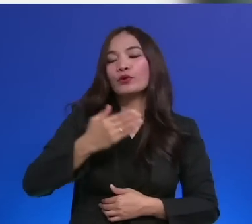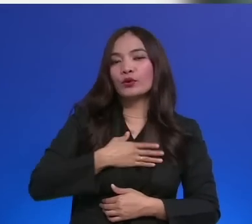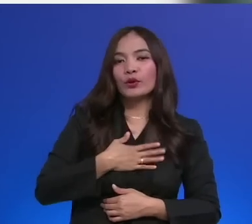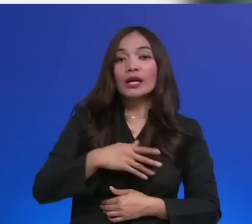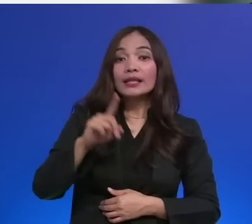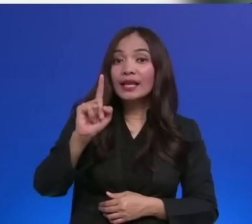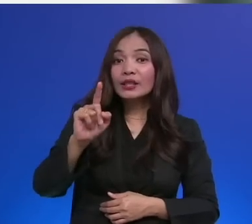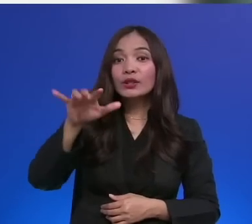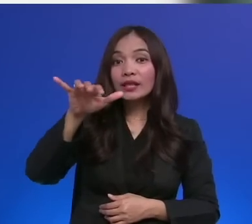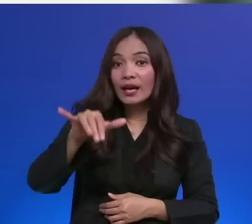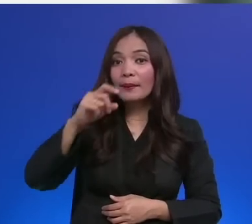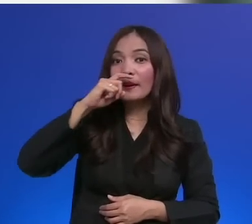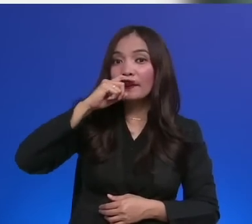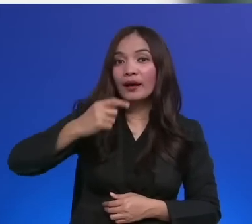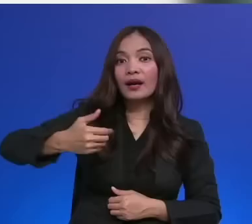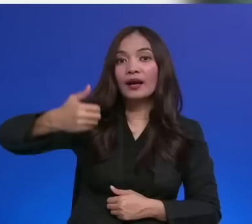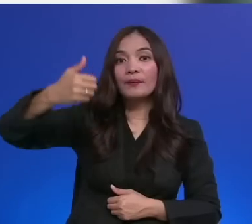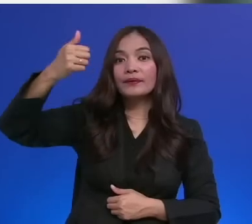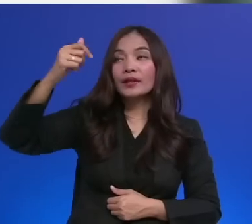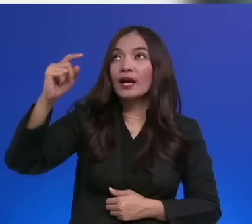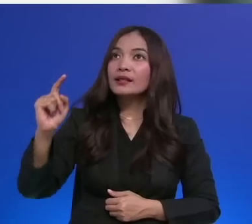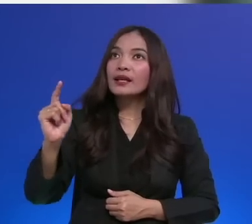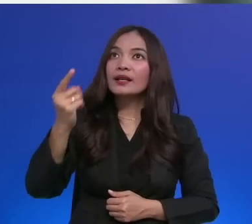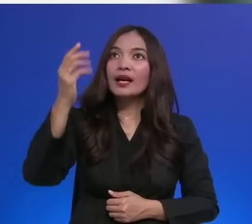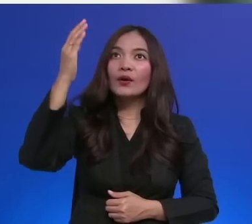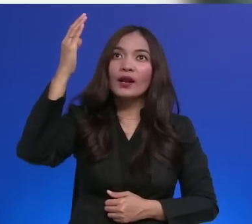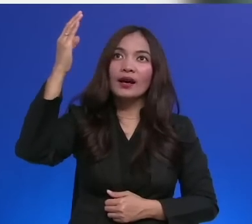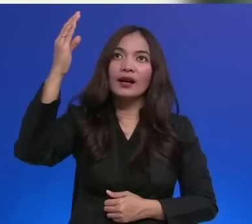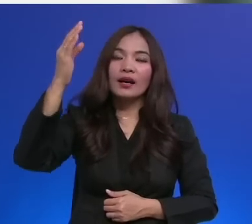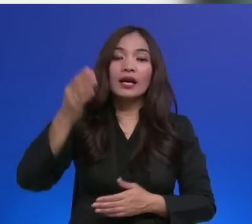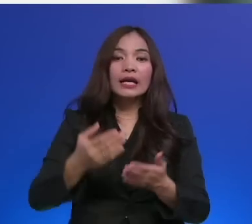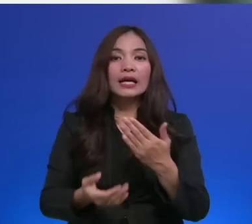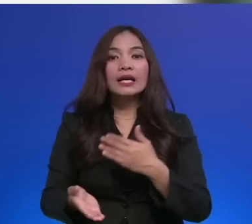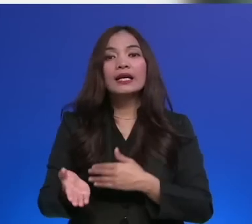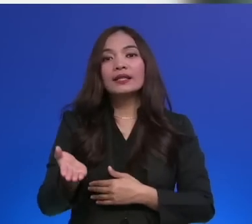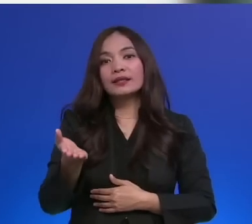satu-satunya, ya Bapa, hanya Engkaulah